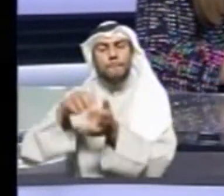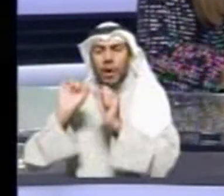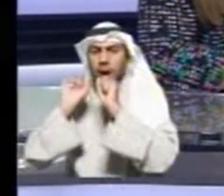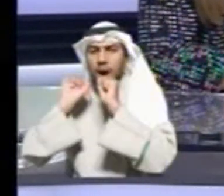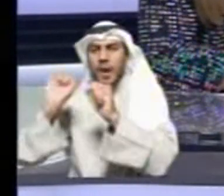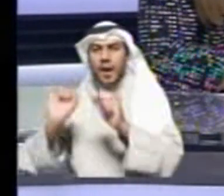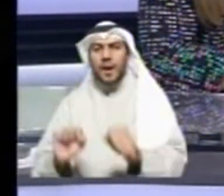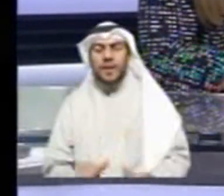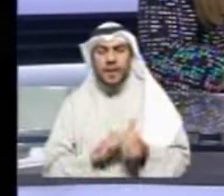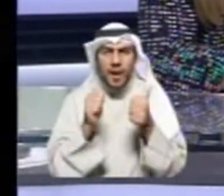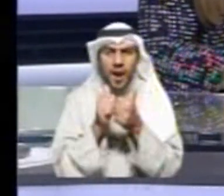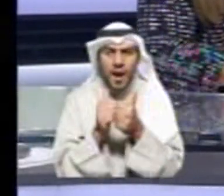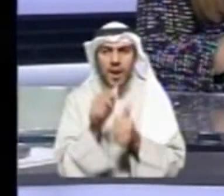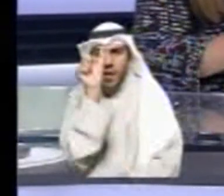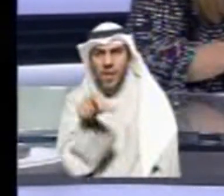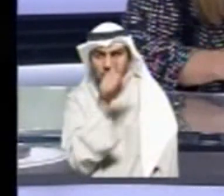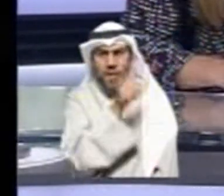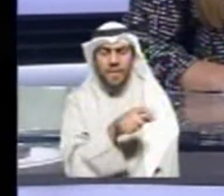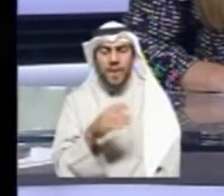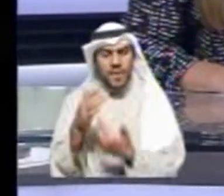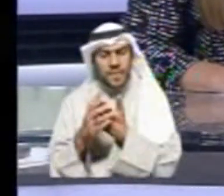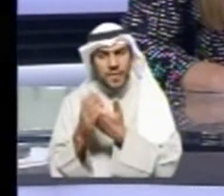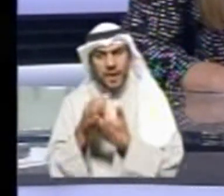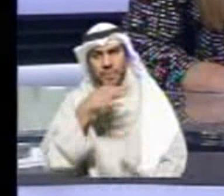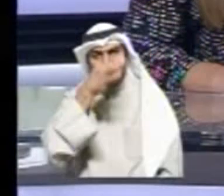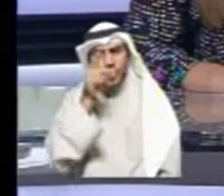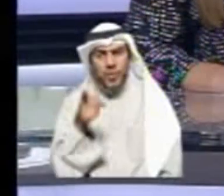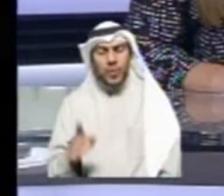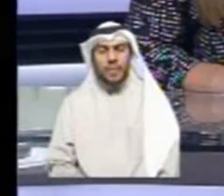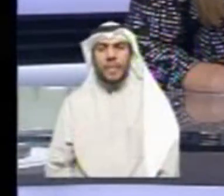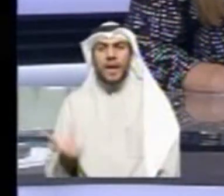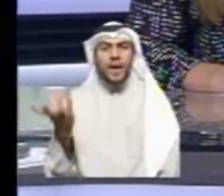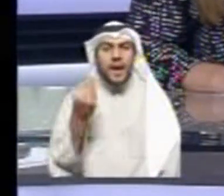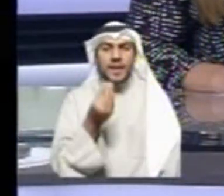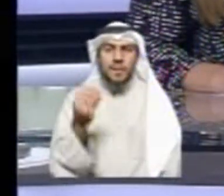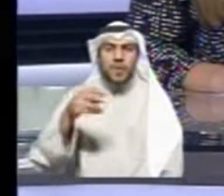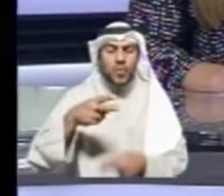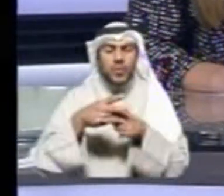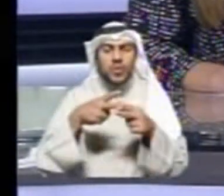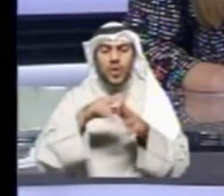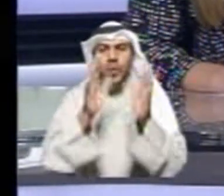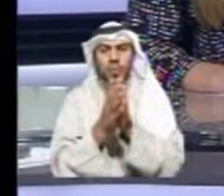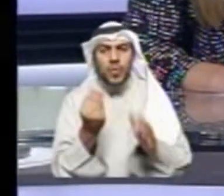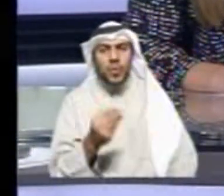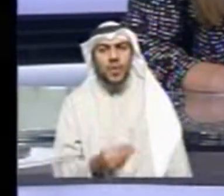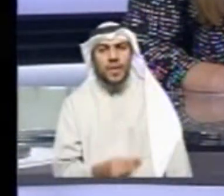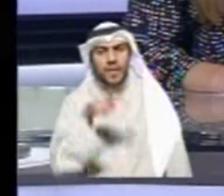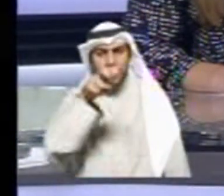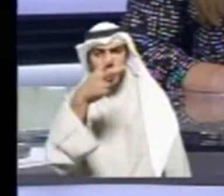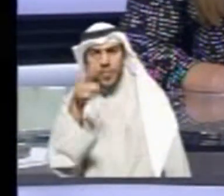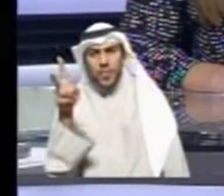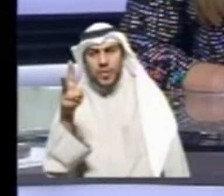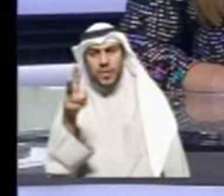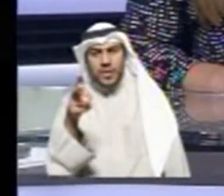مسؤولية رعاية الأسرة والأفراد، وبذلك يكون عدد مراكز إدارة الرعاية الأسرية في دولة الكويت 28